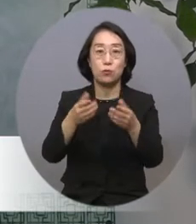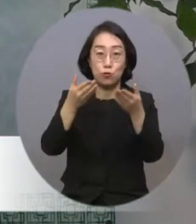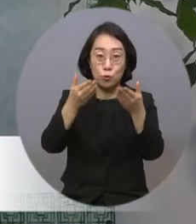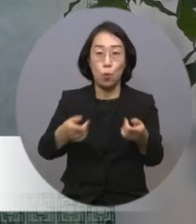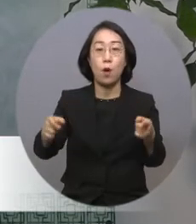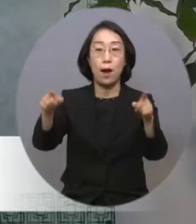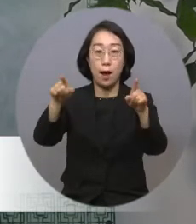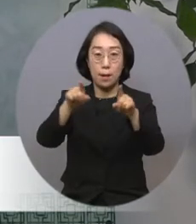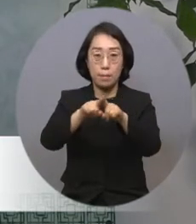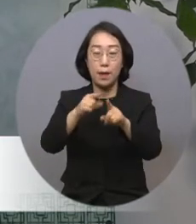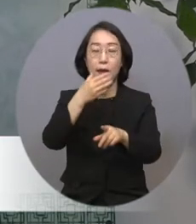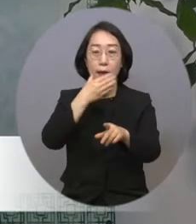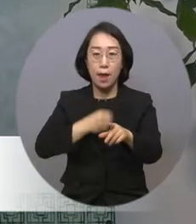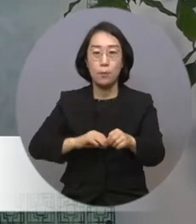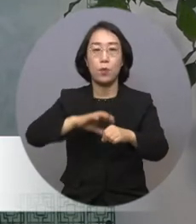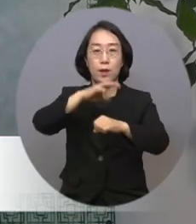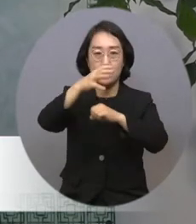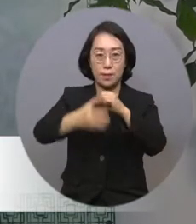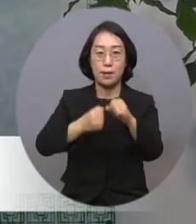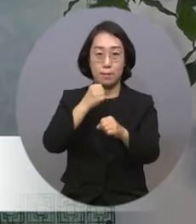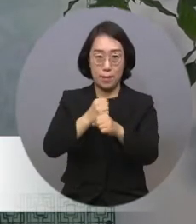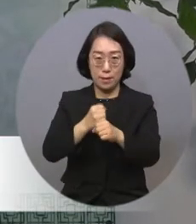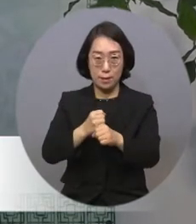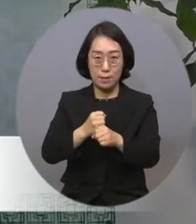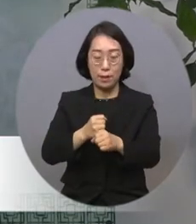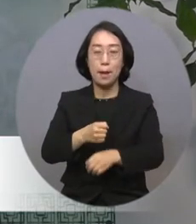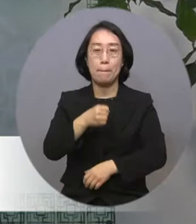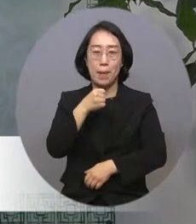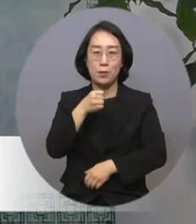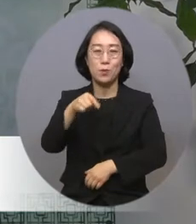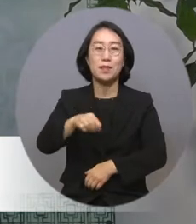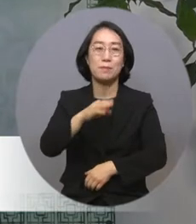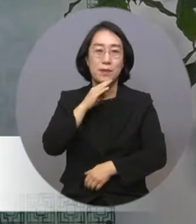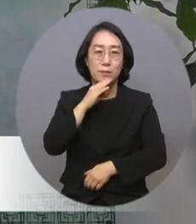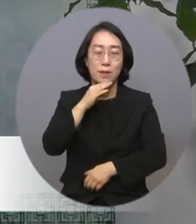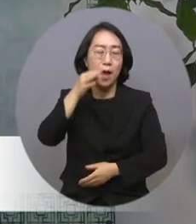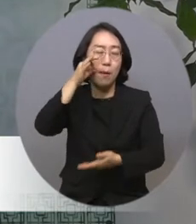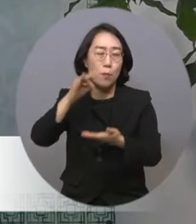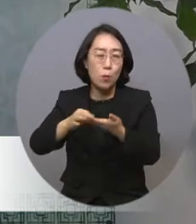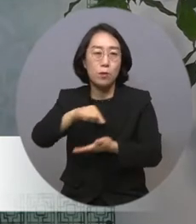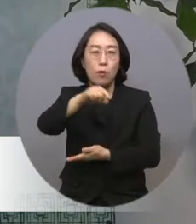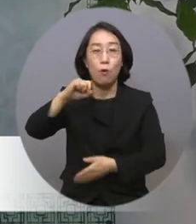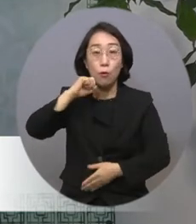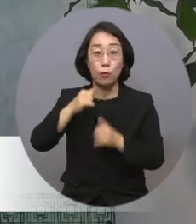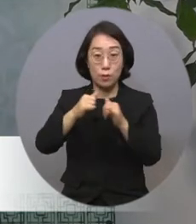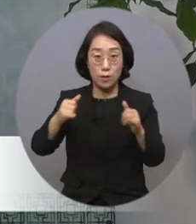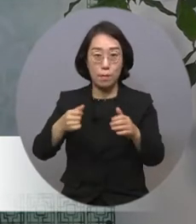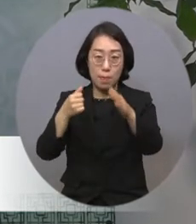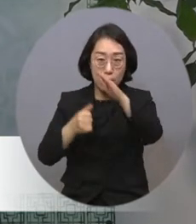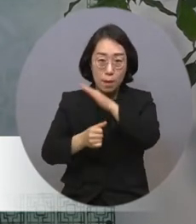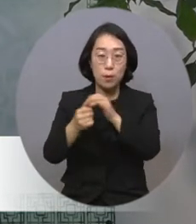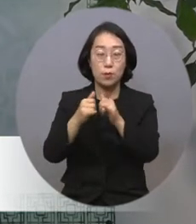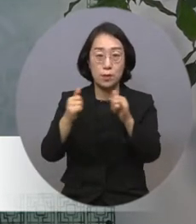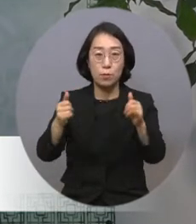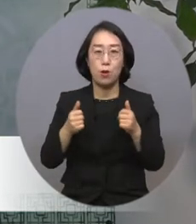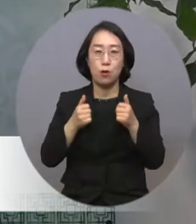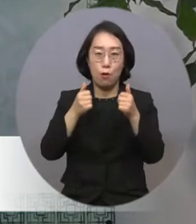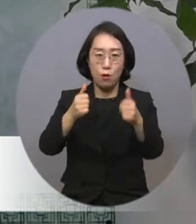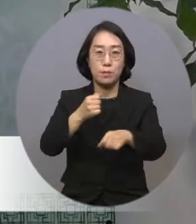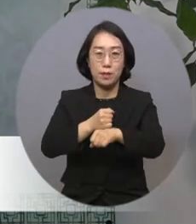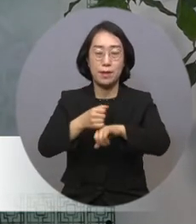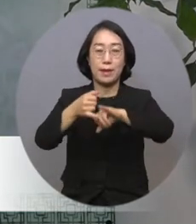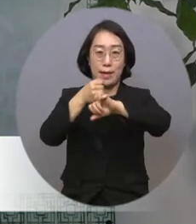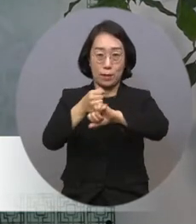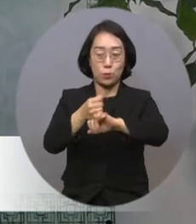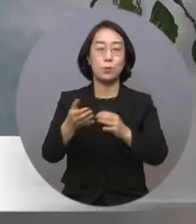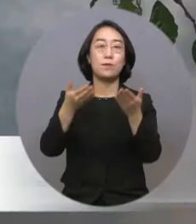함께 행복한 세상을 가꾸는 방송입니다. 사각지대의 노인분들의 대변자로서 열심히 뛰겠다는